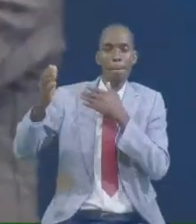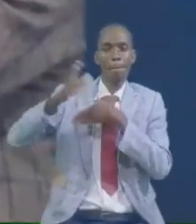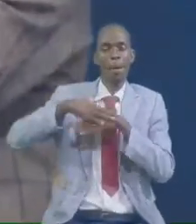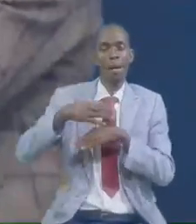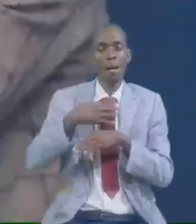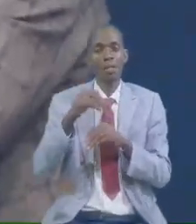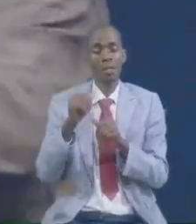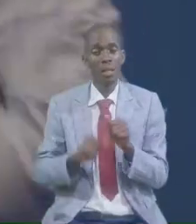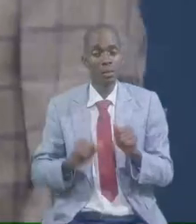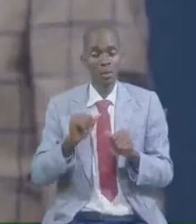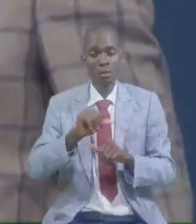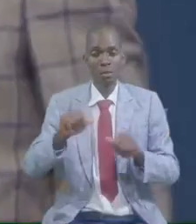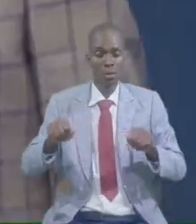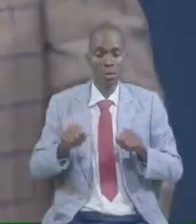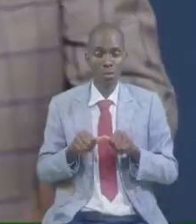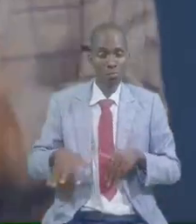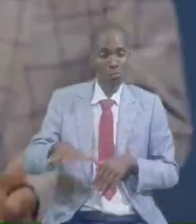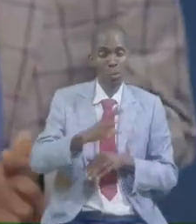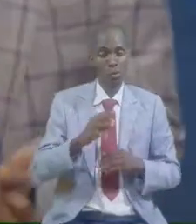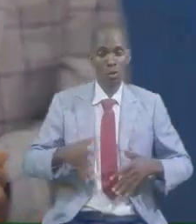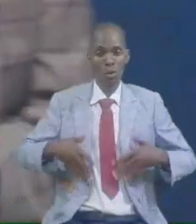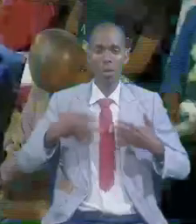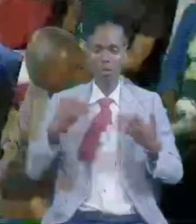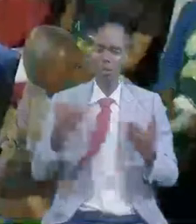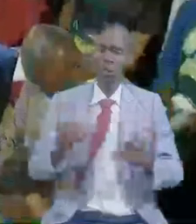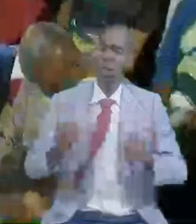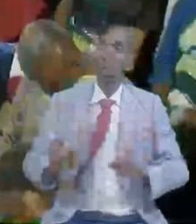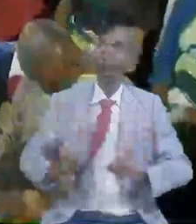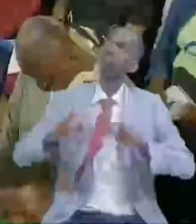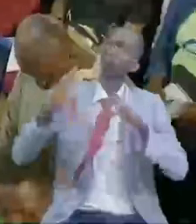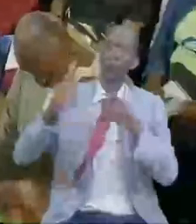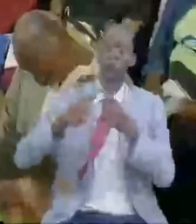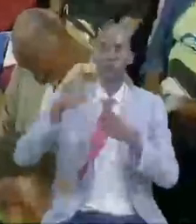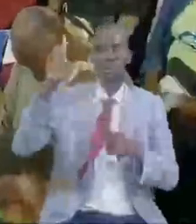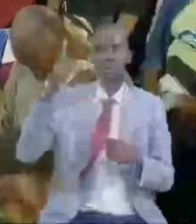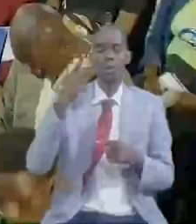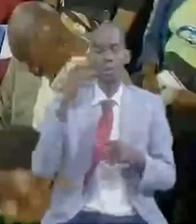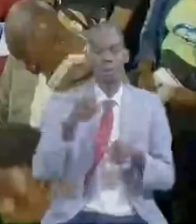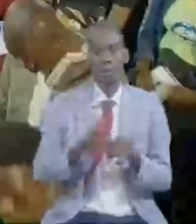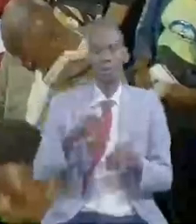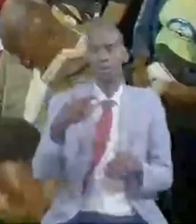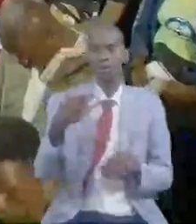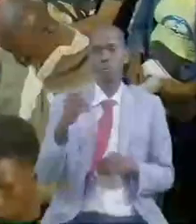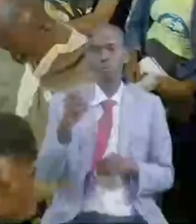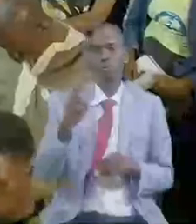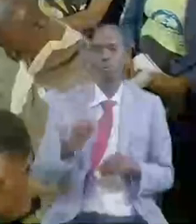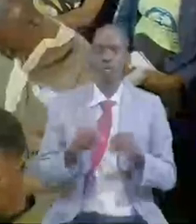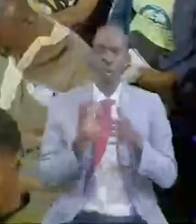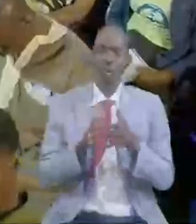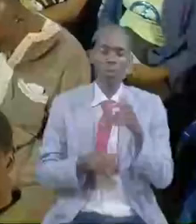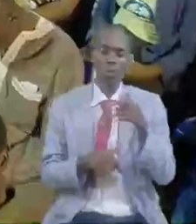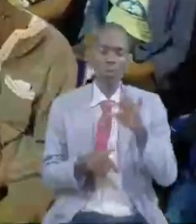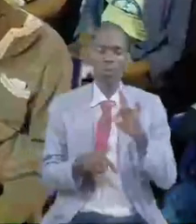Et dans chaque domaine de ta vie, engagé à lui. Voyons en Genèse chapitre 28.